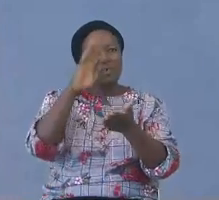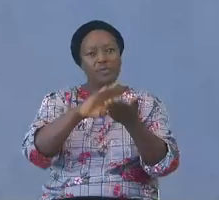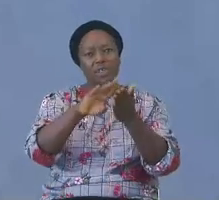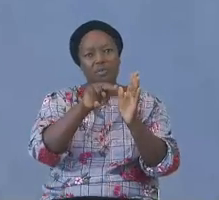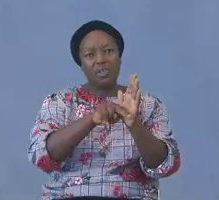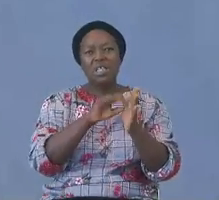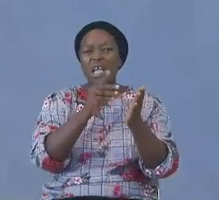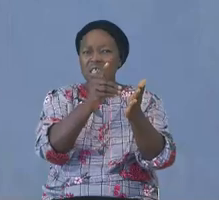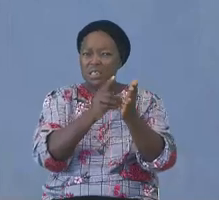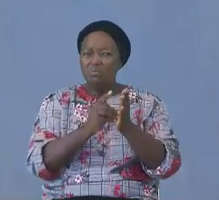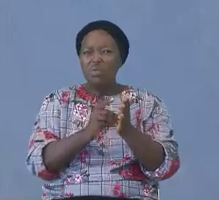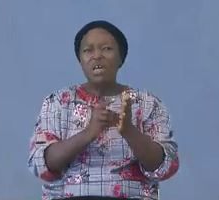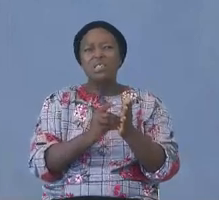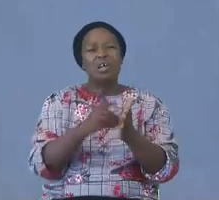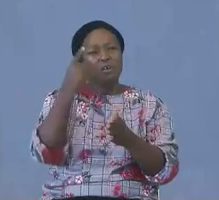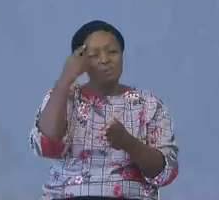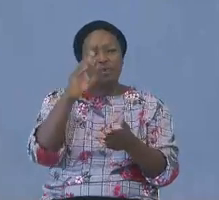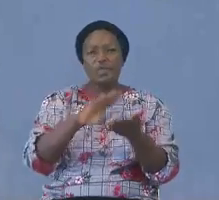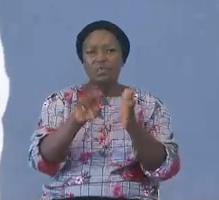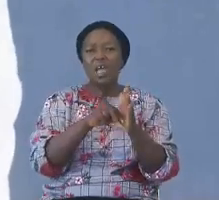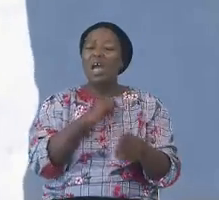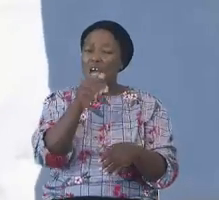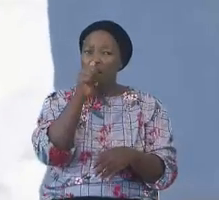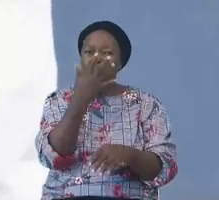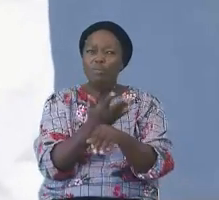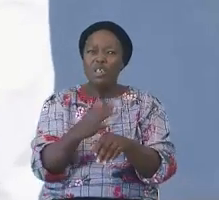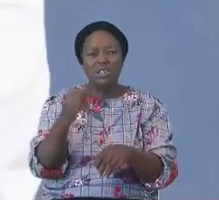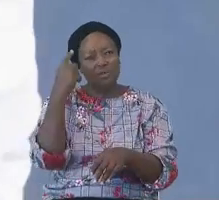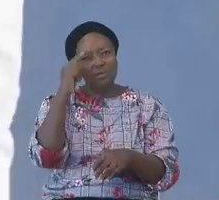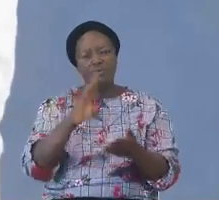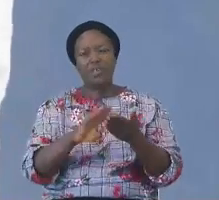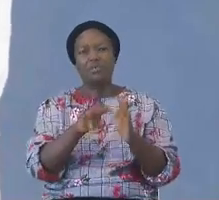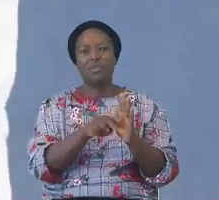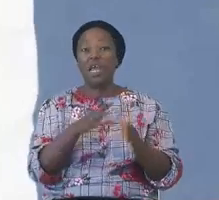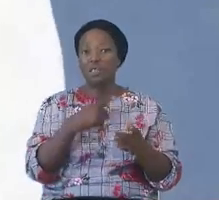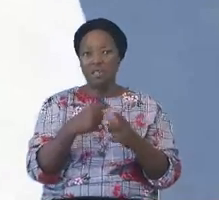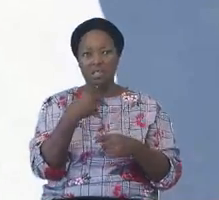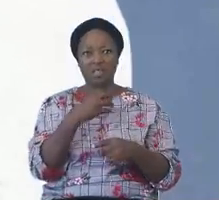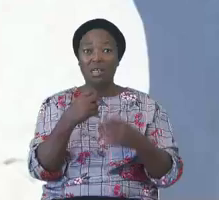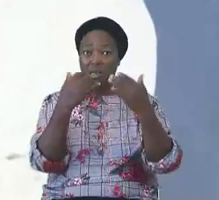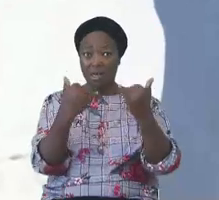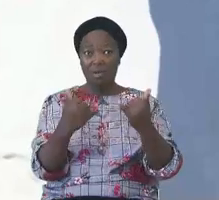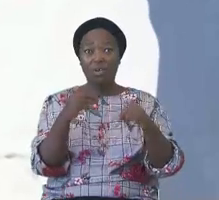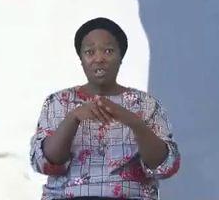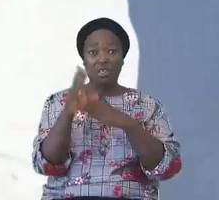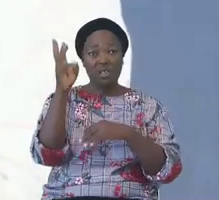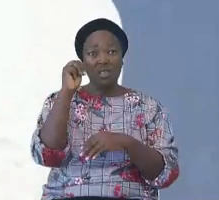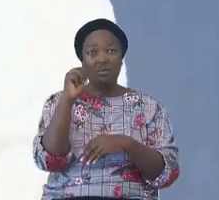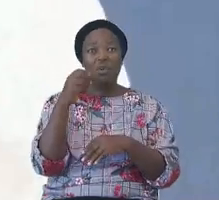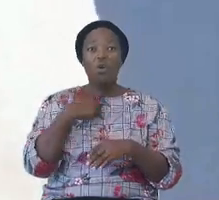je demande le pardon. Je demande le pardon. Je plaide pour le